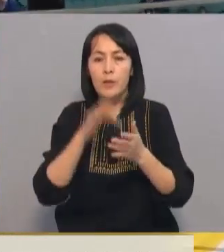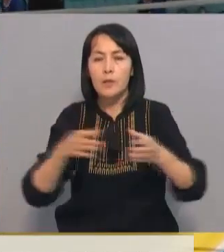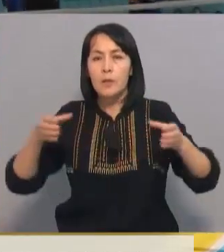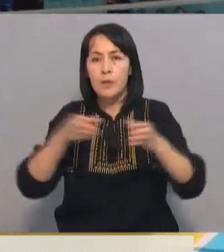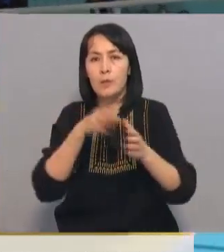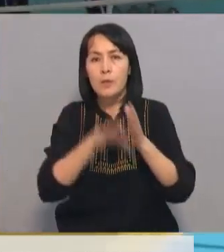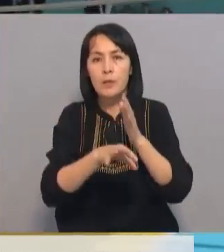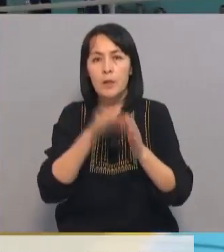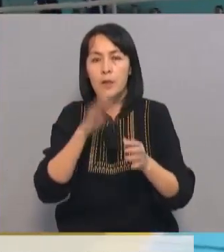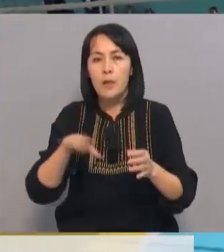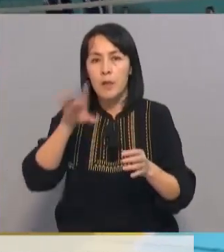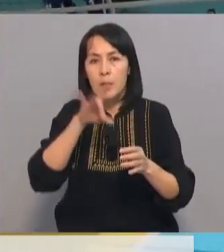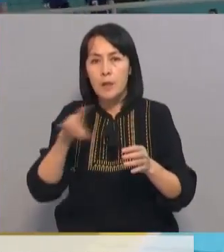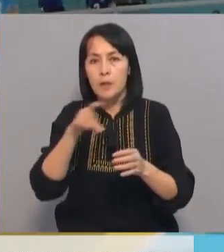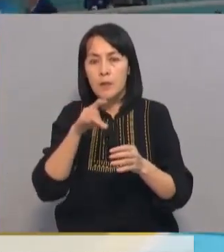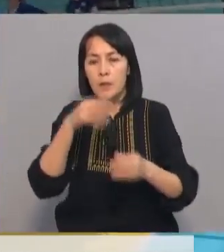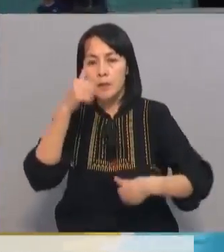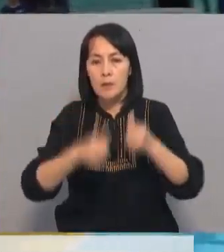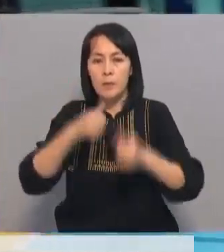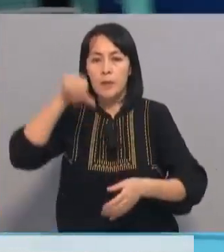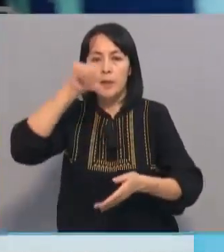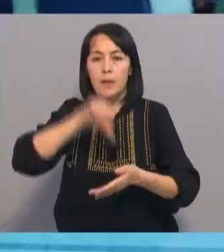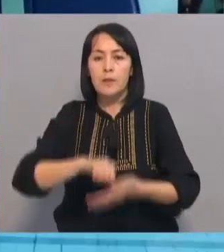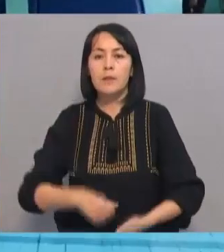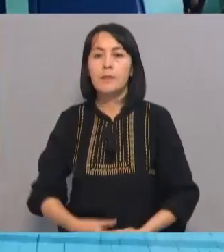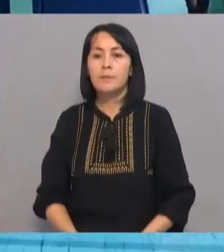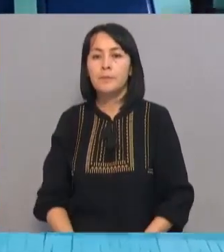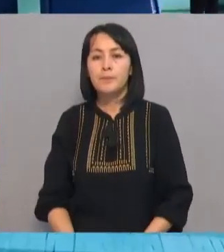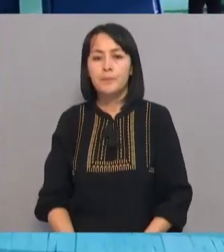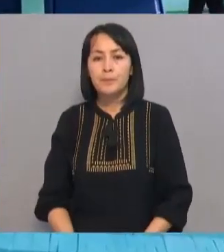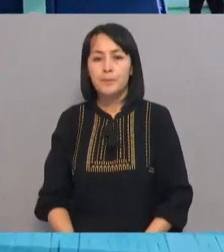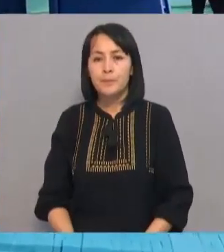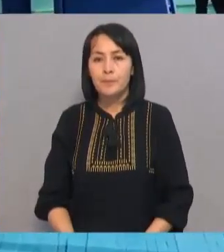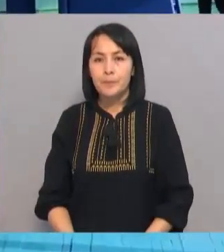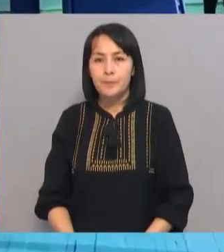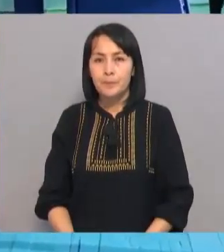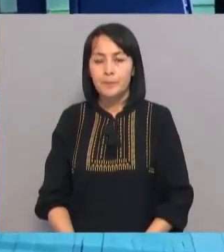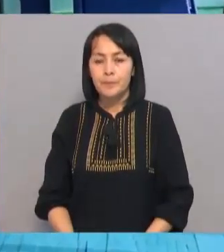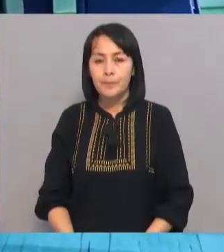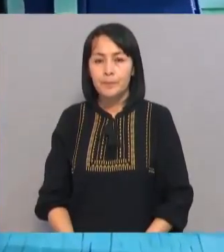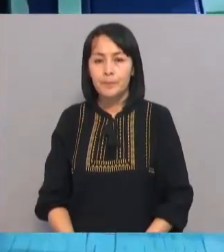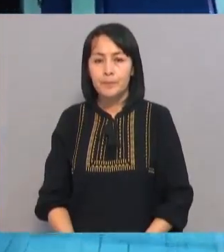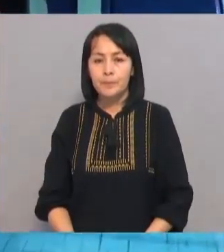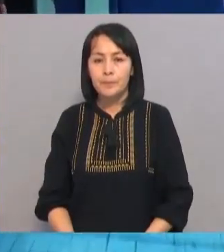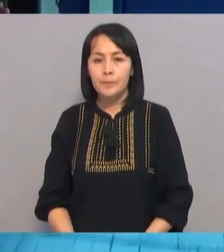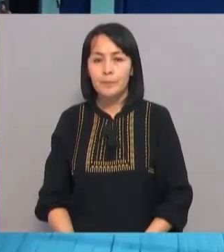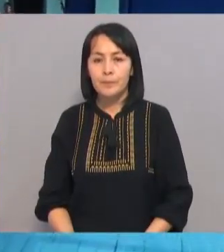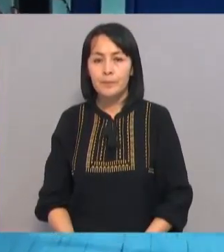құрамасына алынып, республикалық чемпионаттарға қатысады. Ілияс Жолдас, Күнту Арынбек, Диана Әлиқызы, жаңалықтар.